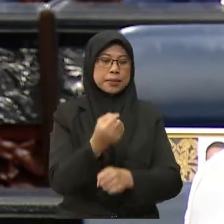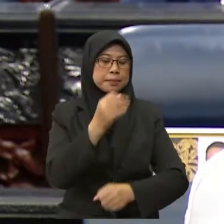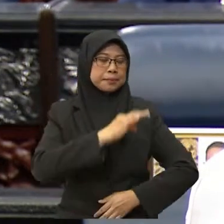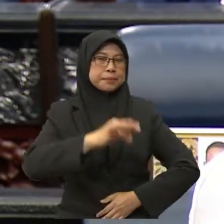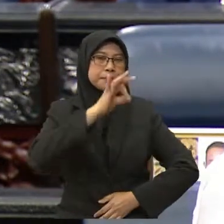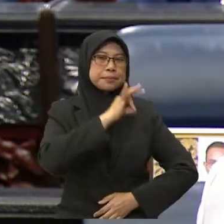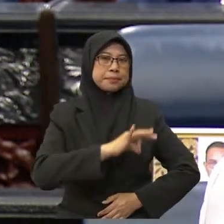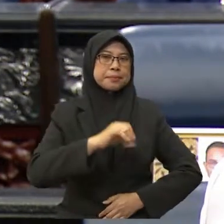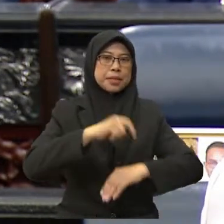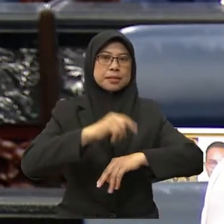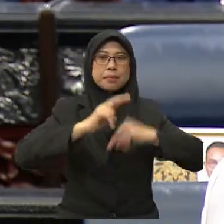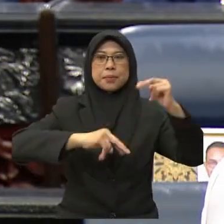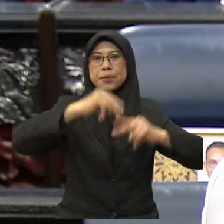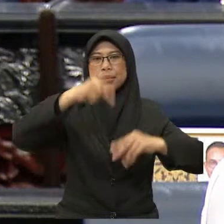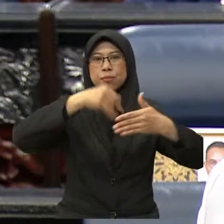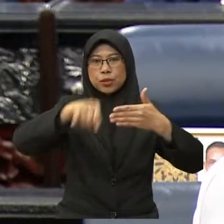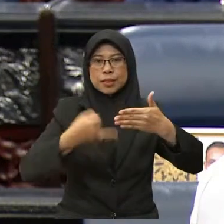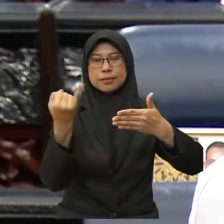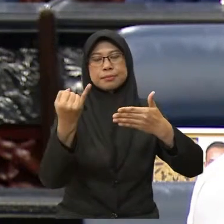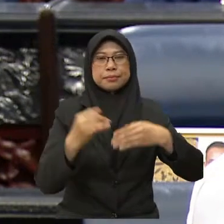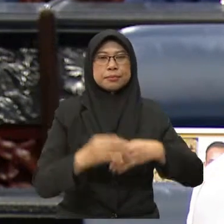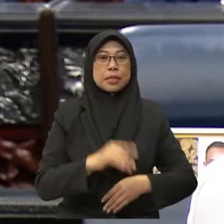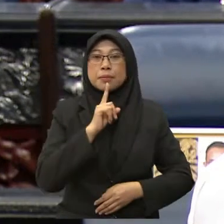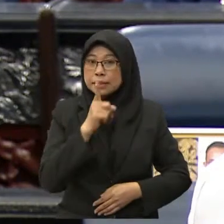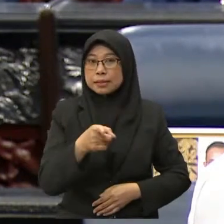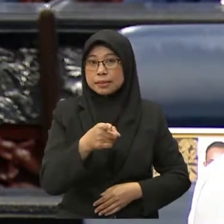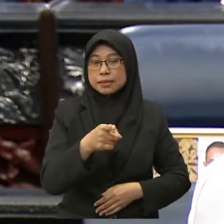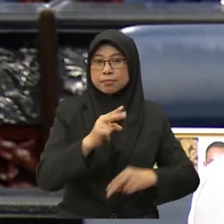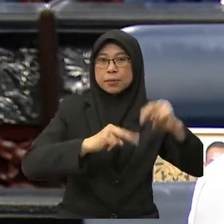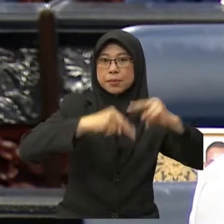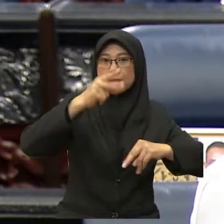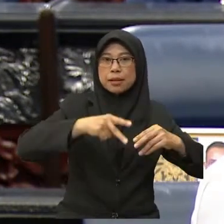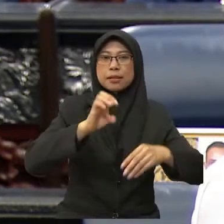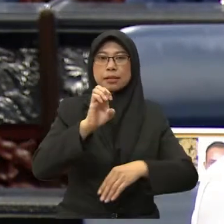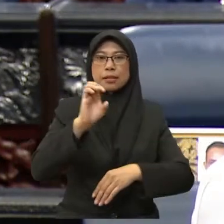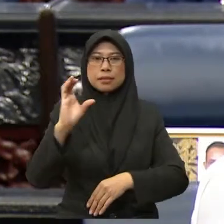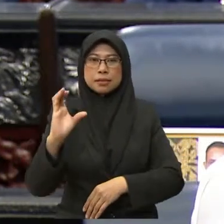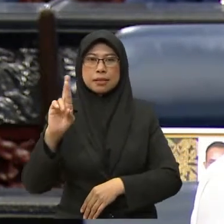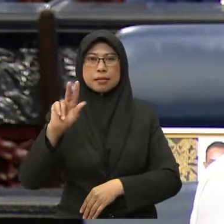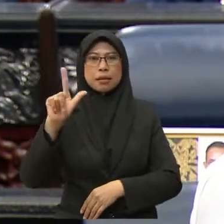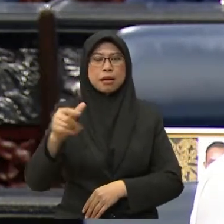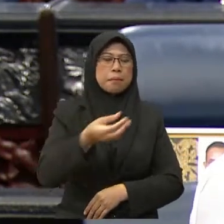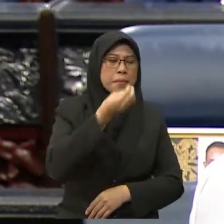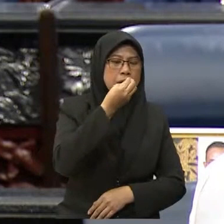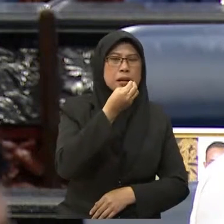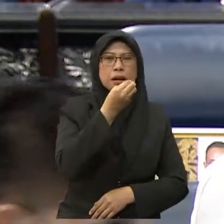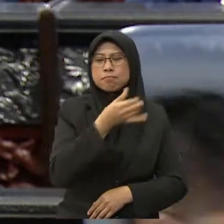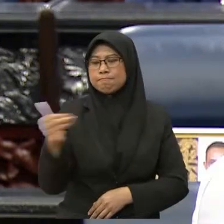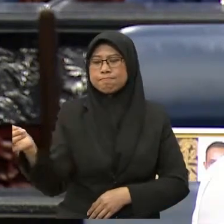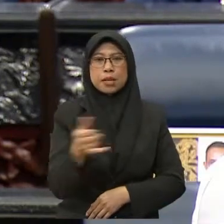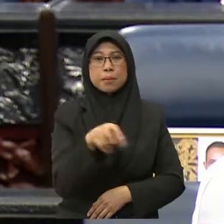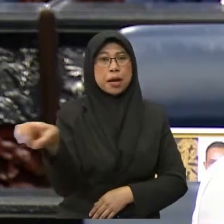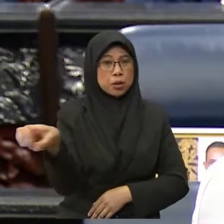dalam semasa pembinaan ini. Dan sudah pasti sepanjang pembinaan ini dari segi penyediaan makanan, logistik semuanya